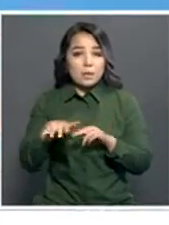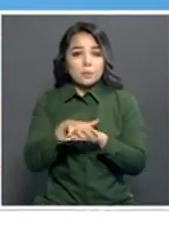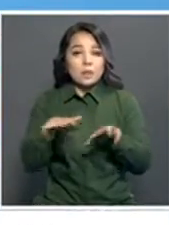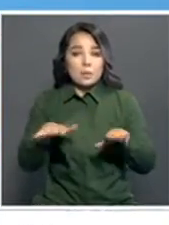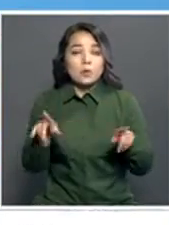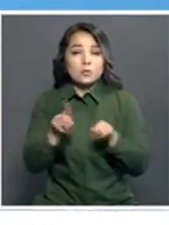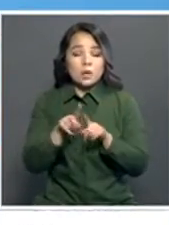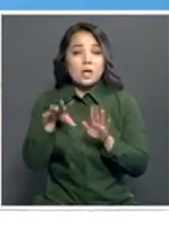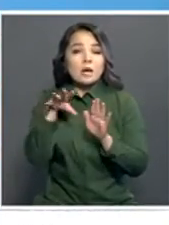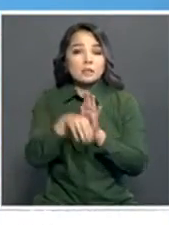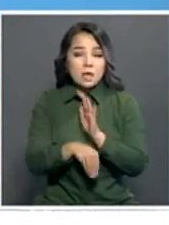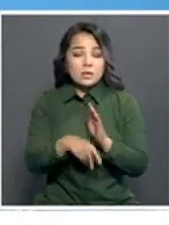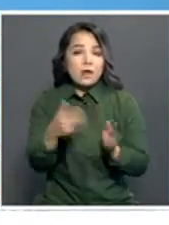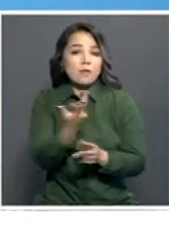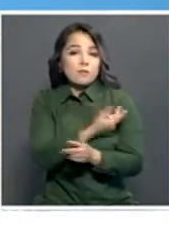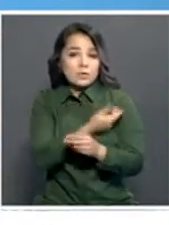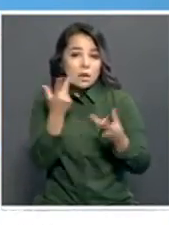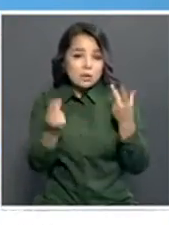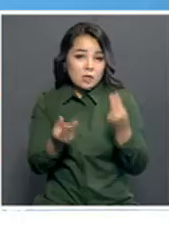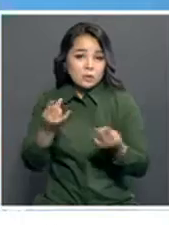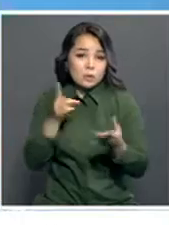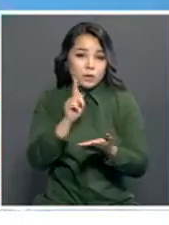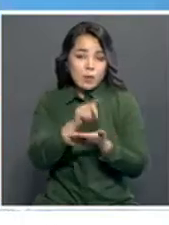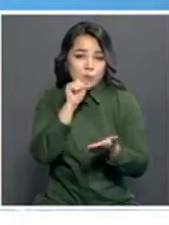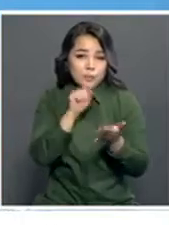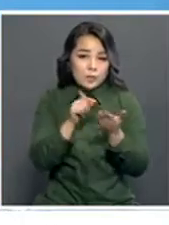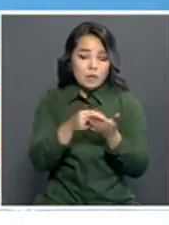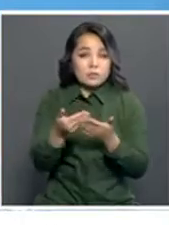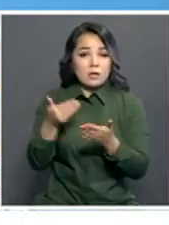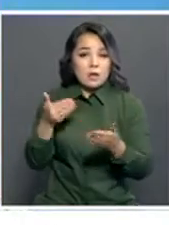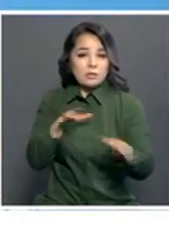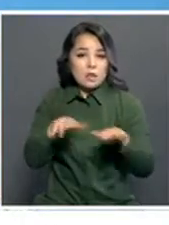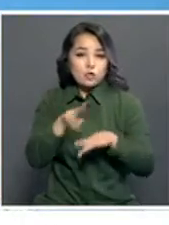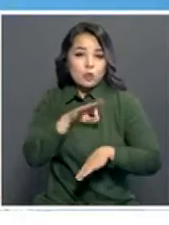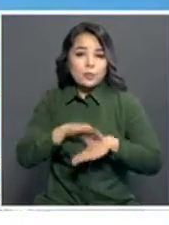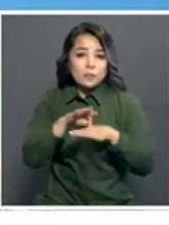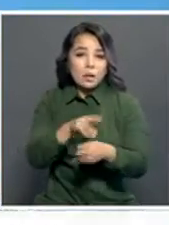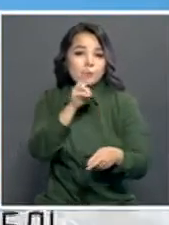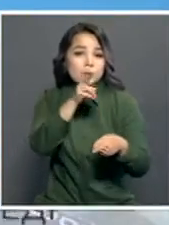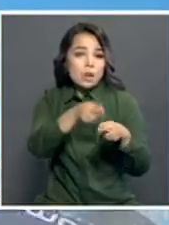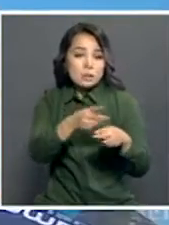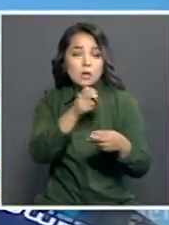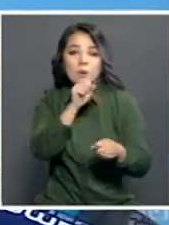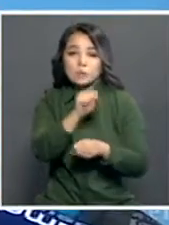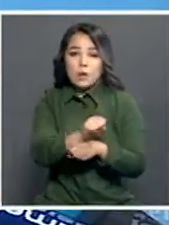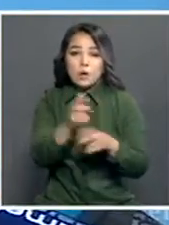вакцина енгізіліп, сол себептен егер осы жедел шараларды қолдансақ, ол ауру ары қарай болмауы мүмкін.